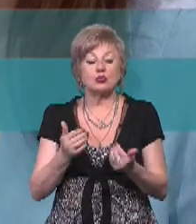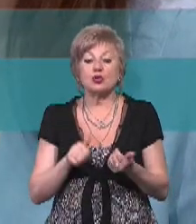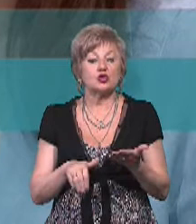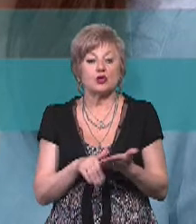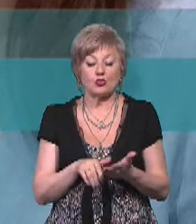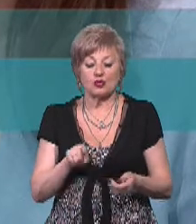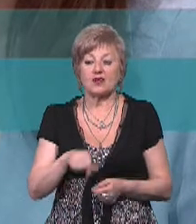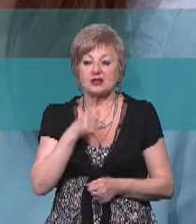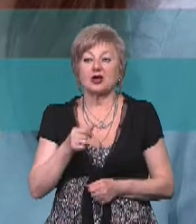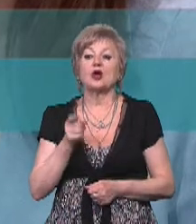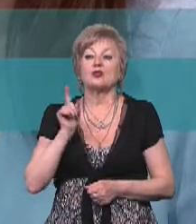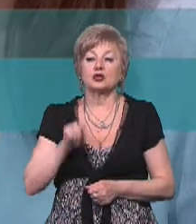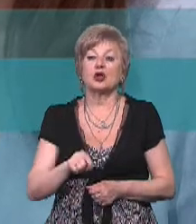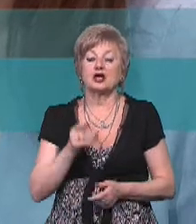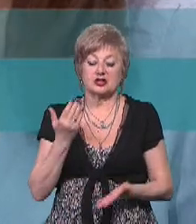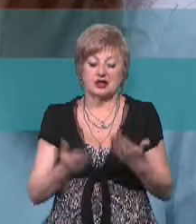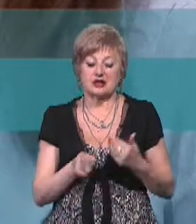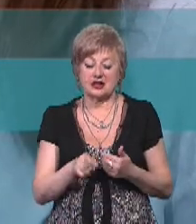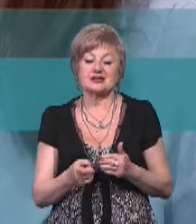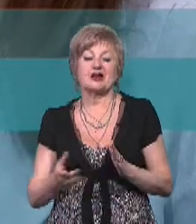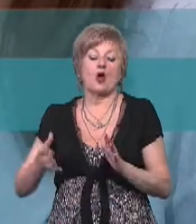цього року, навіть якщо вони в цього року